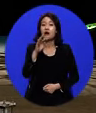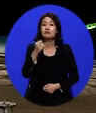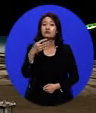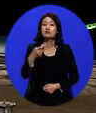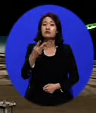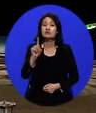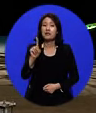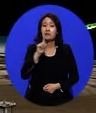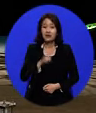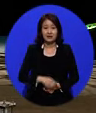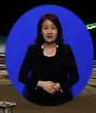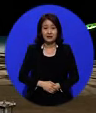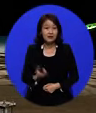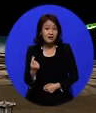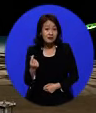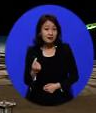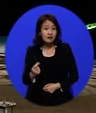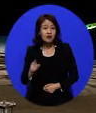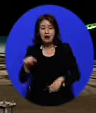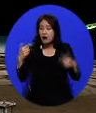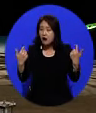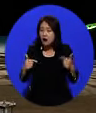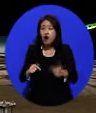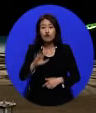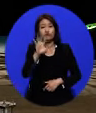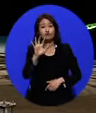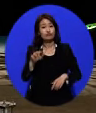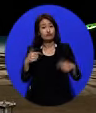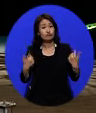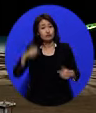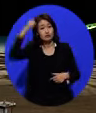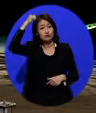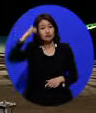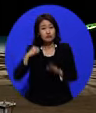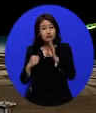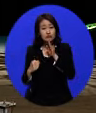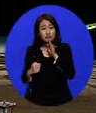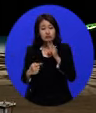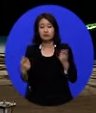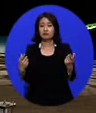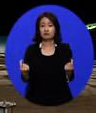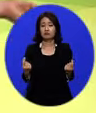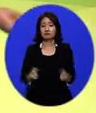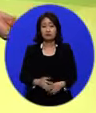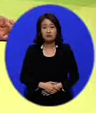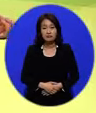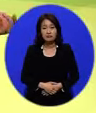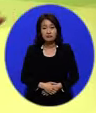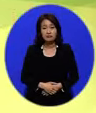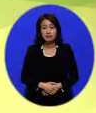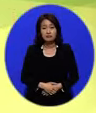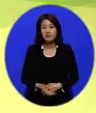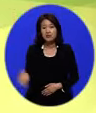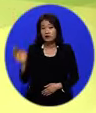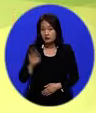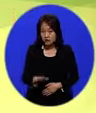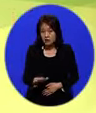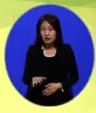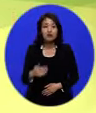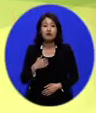하브르타예요. 그죠? 우리가 늘 해왔던 것 같은 느낌이 들지 않으세요? 네. 그죠? 네. 네. 근데